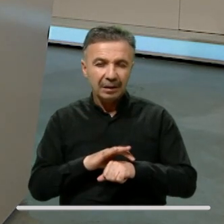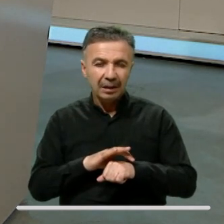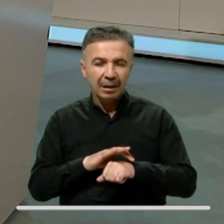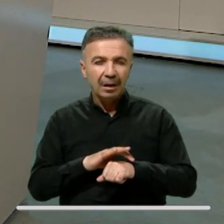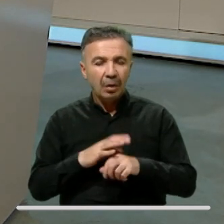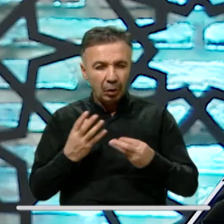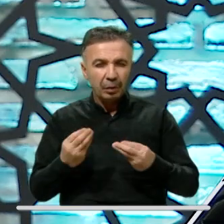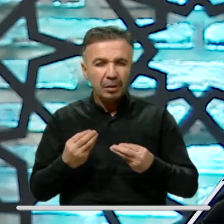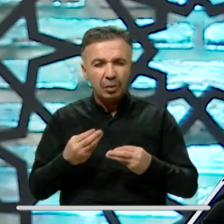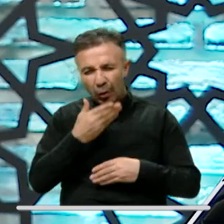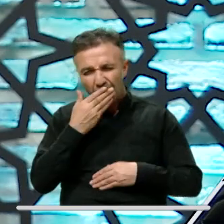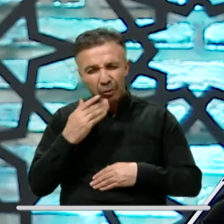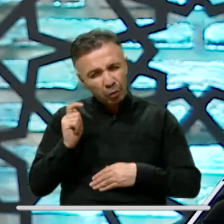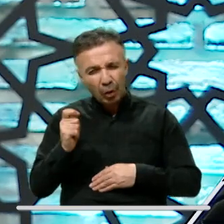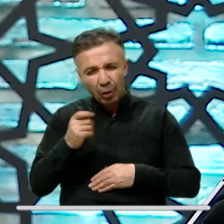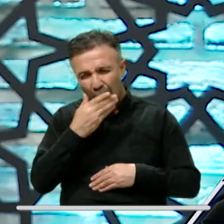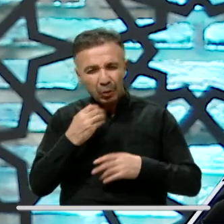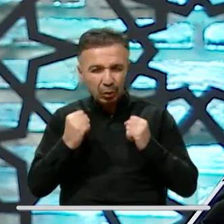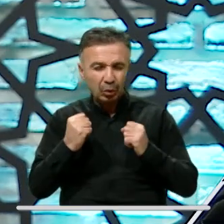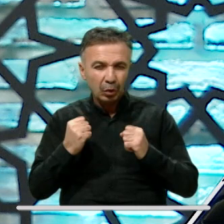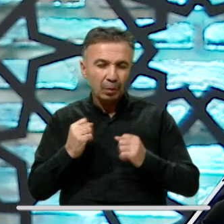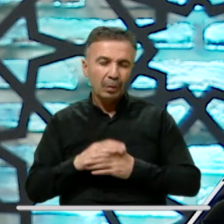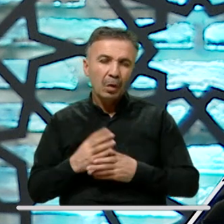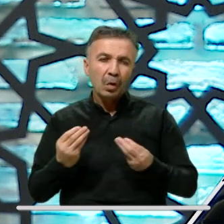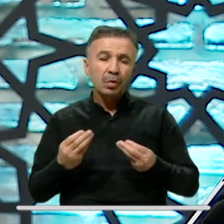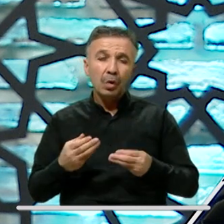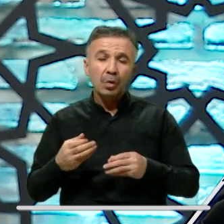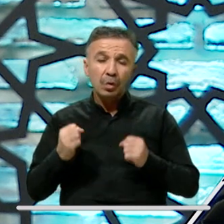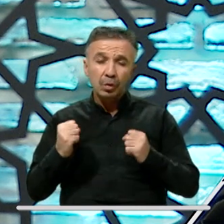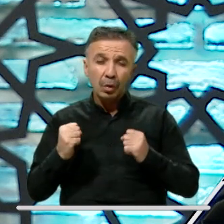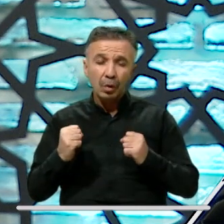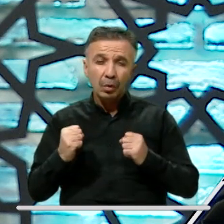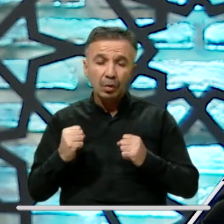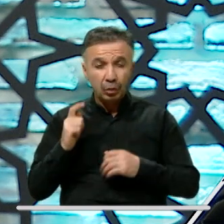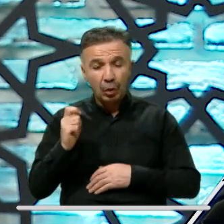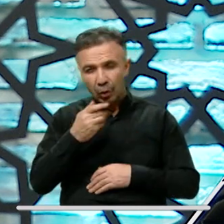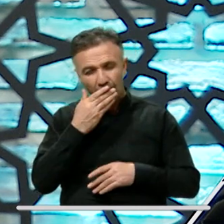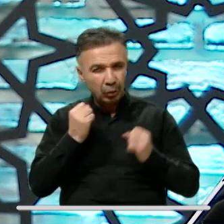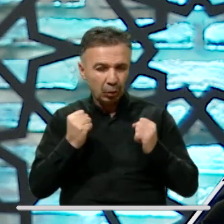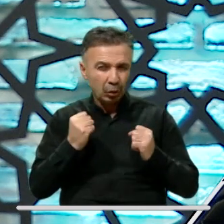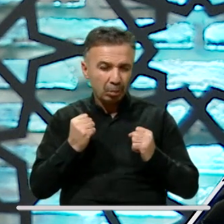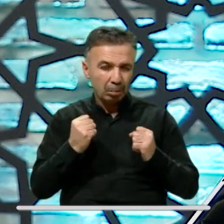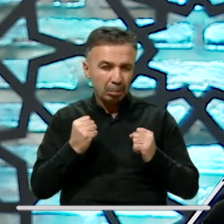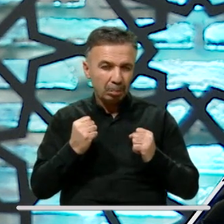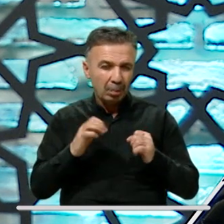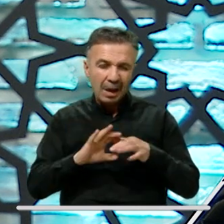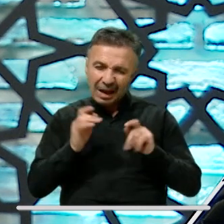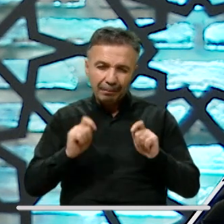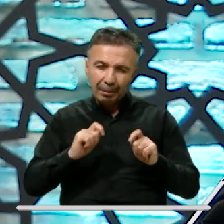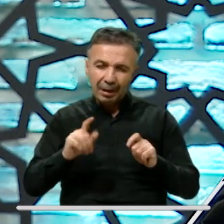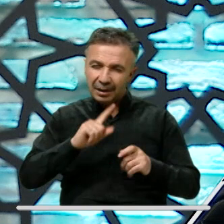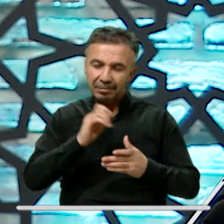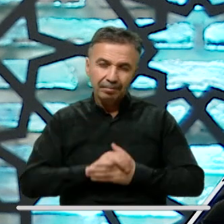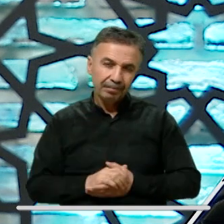tutuyor. Tamam mı? Çok çok zor tutuyorum şeker hastası olduğum için. Peki doktor ne diyor size Mürvet Hanım? Hani